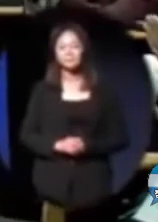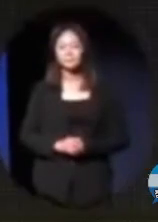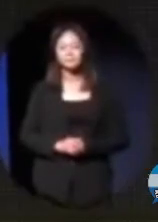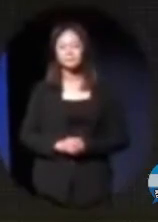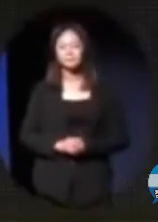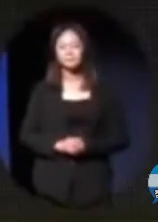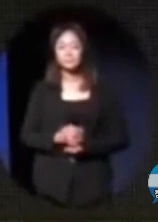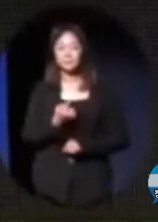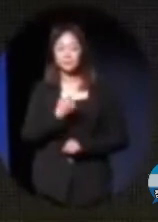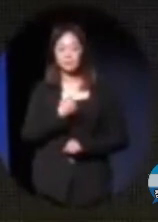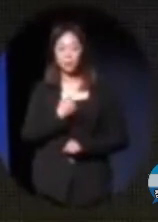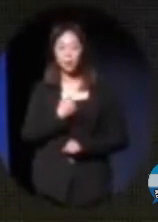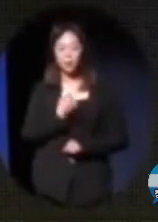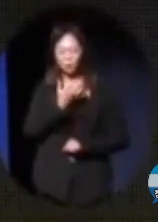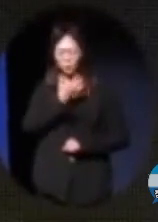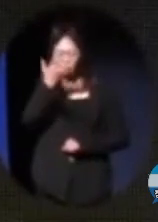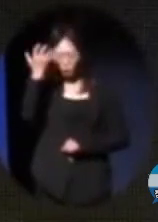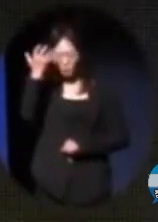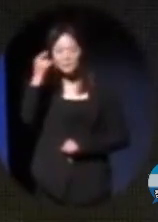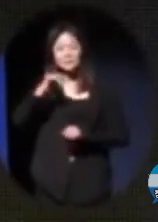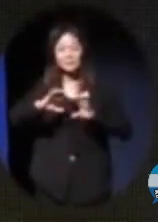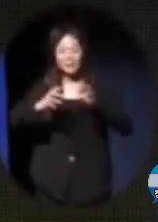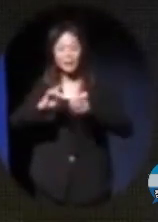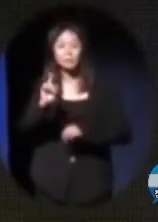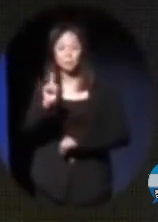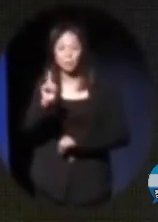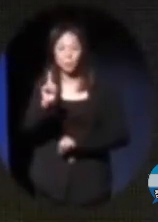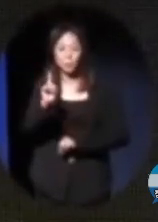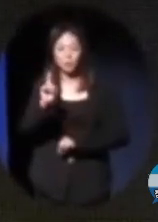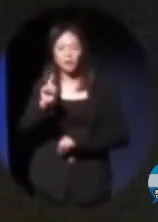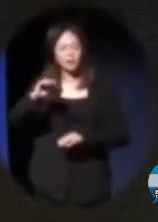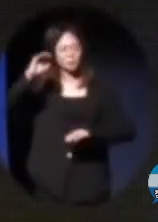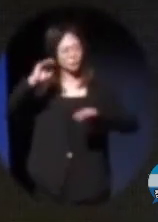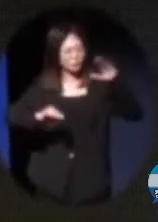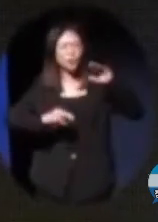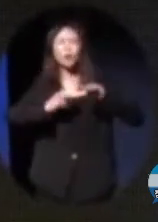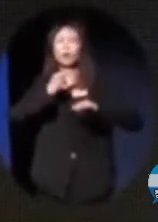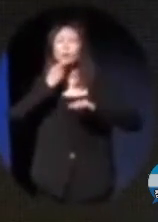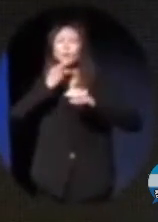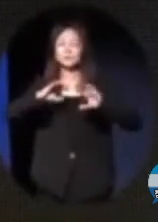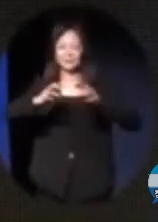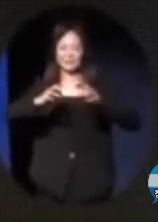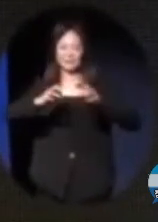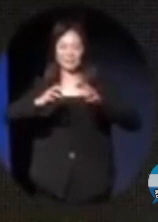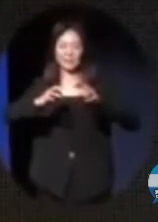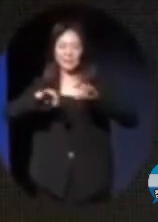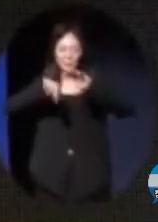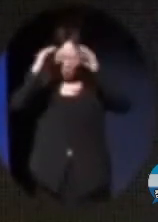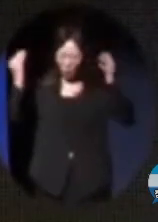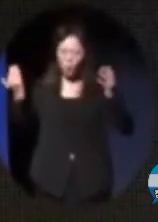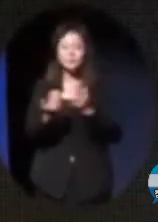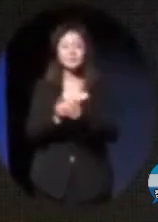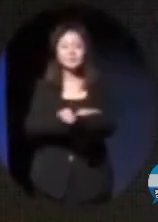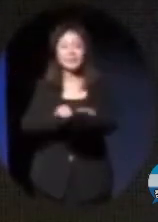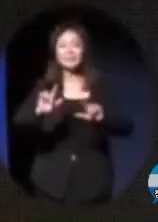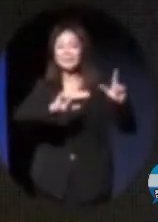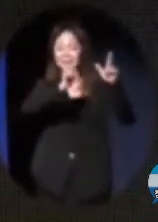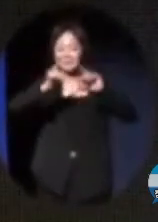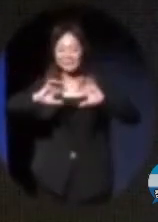저 정세균이 꿈꾸는 강한 대한민국은 격차 없는 나라입니다. 모두가 잘 사는